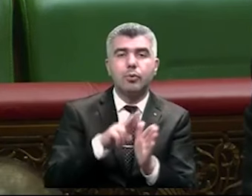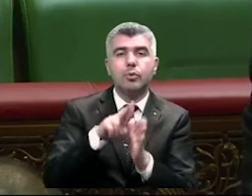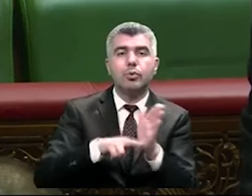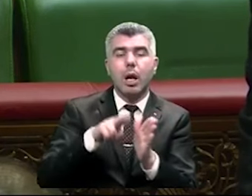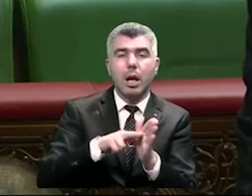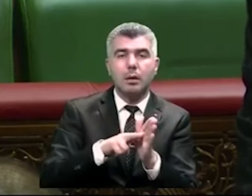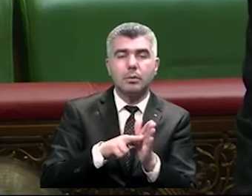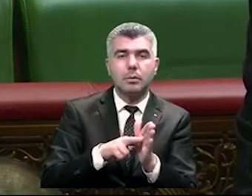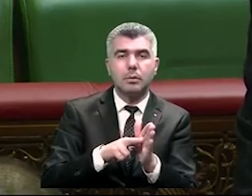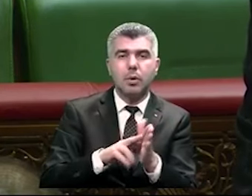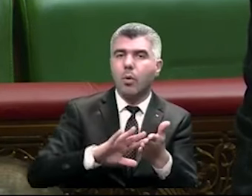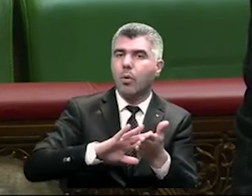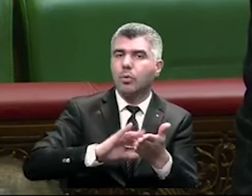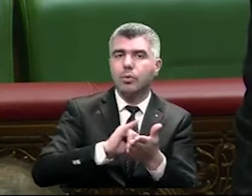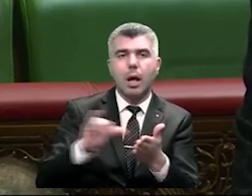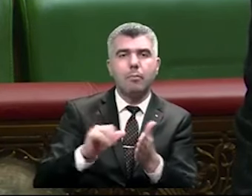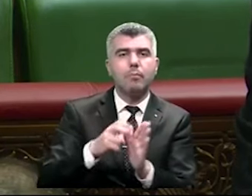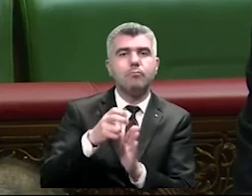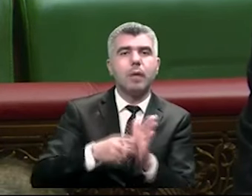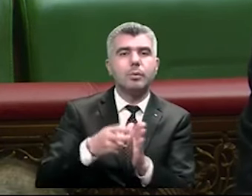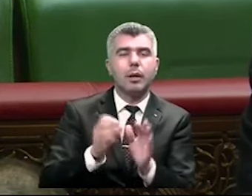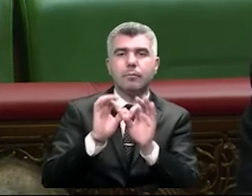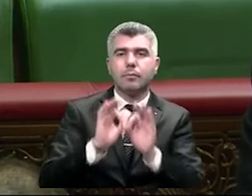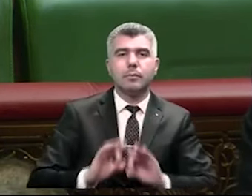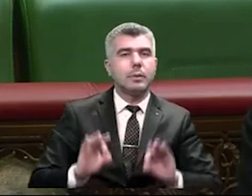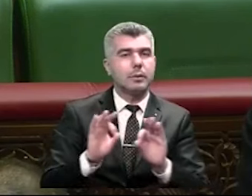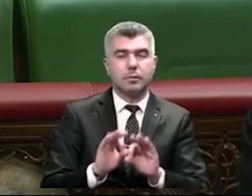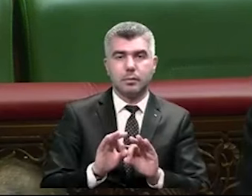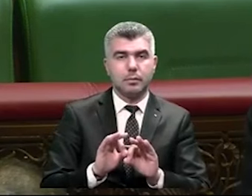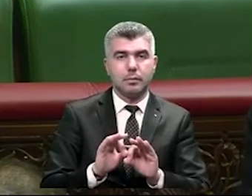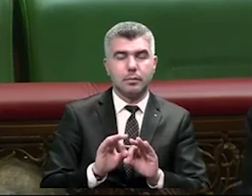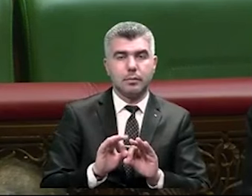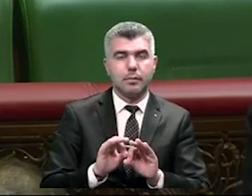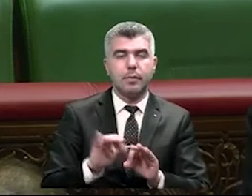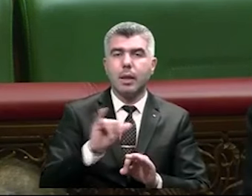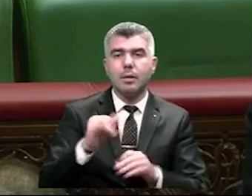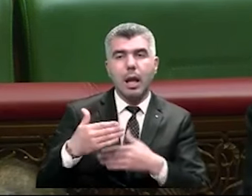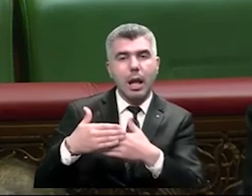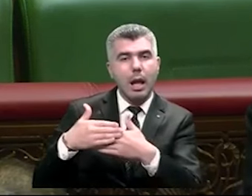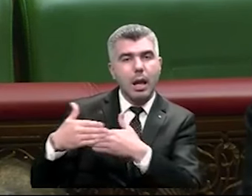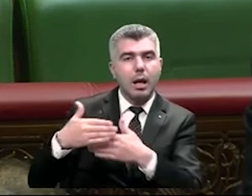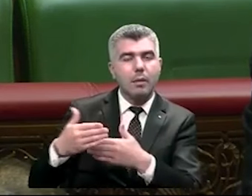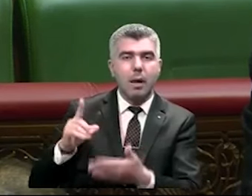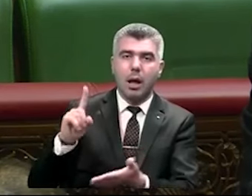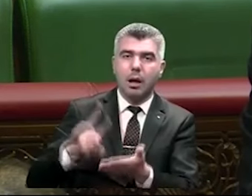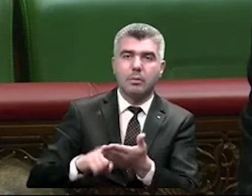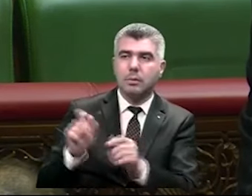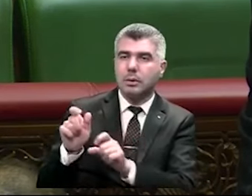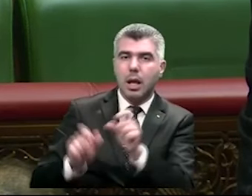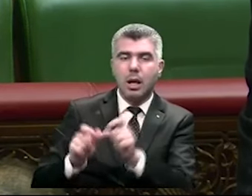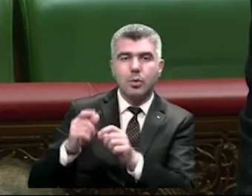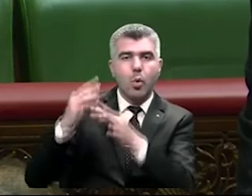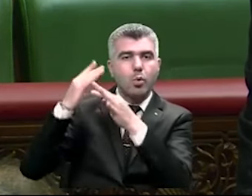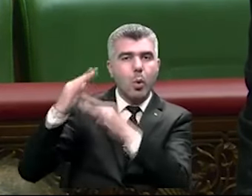تعيش عزله شبه تمه عزله تتلخص في عدم تقريبها لعموم المواطنين والسياح